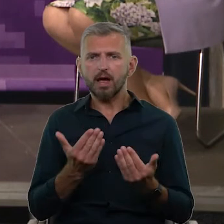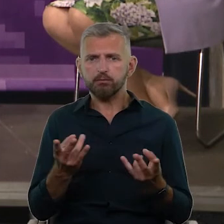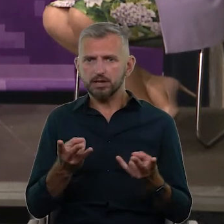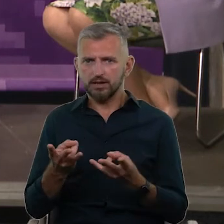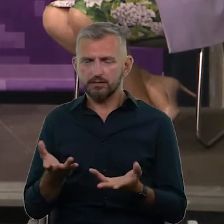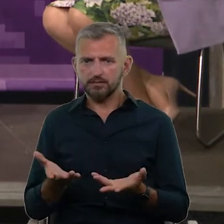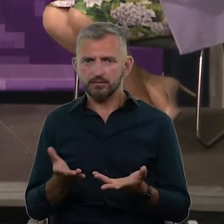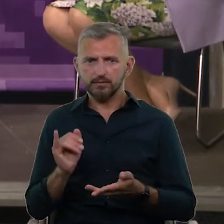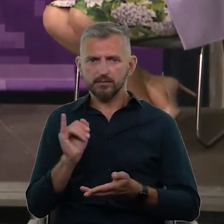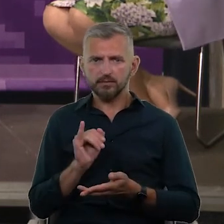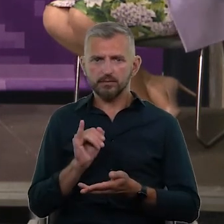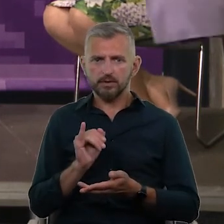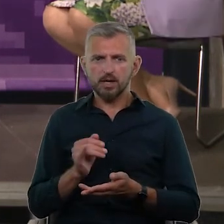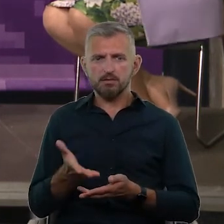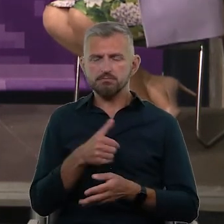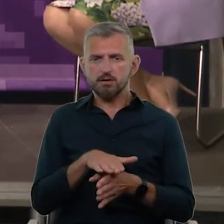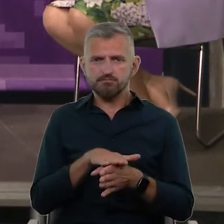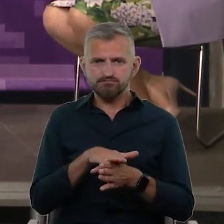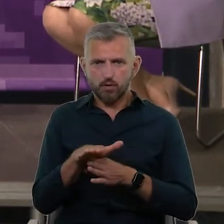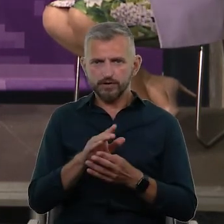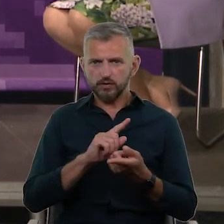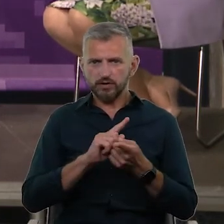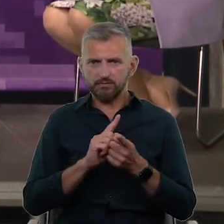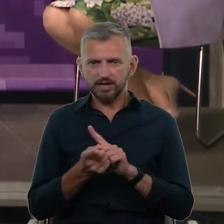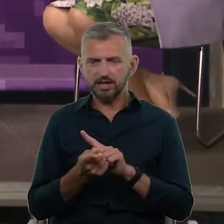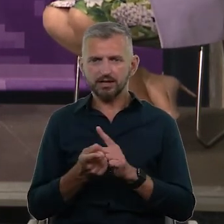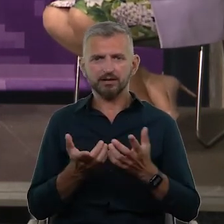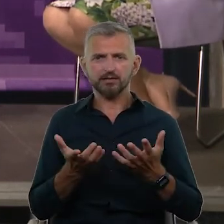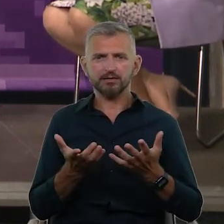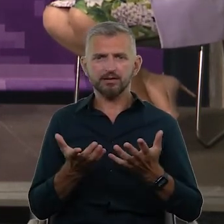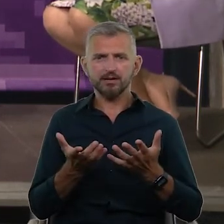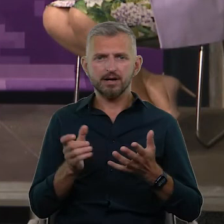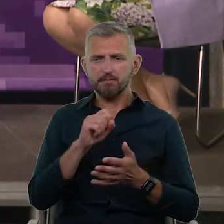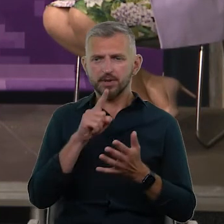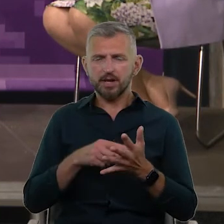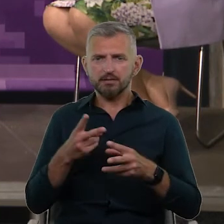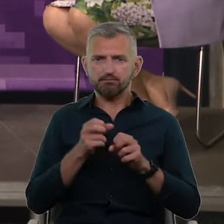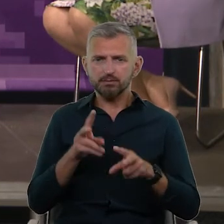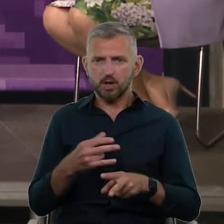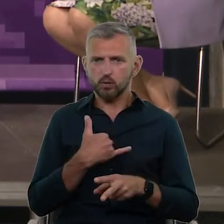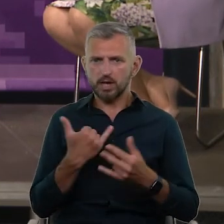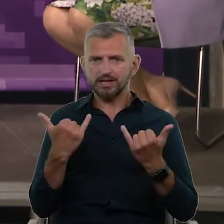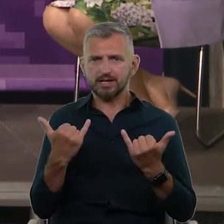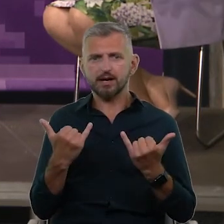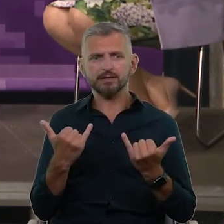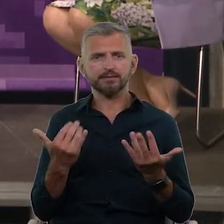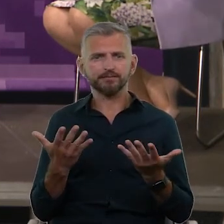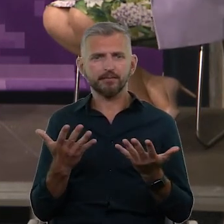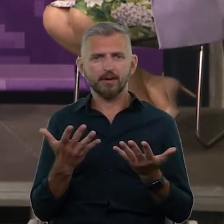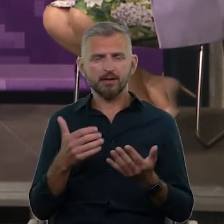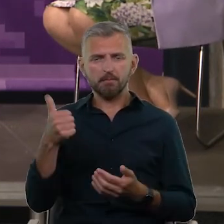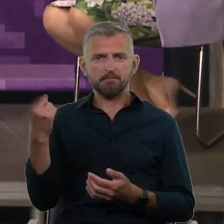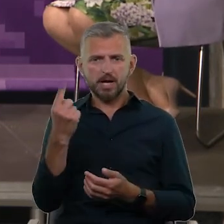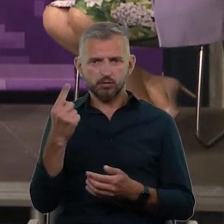І ми повністю, да, змінили там питання безпеки. У нас вже зараз на